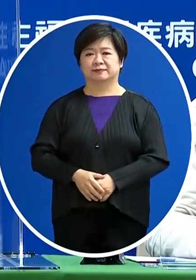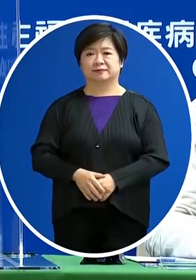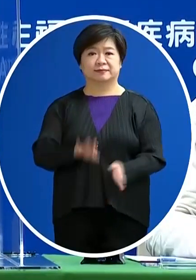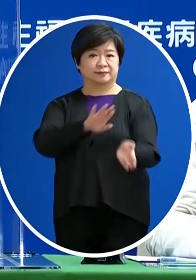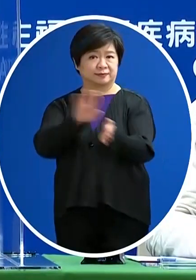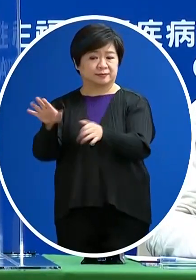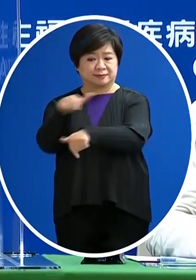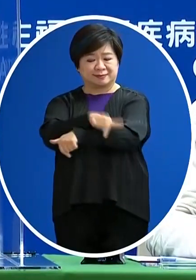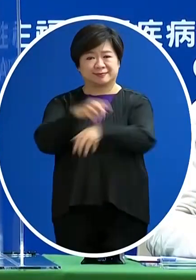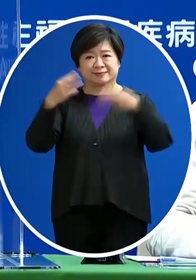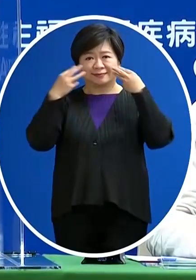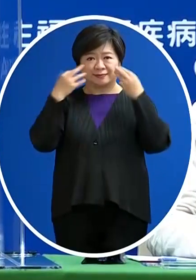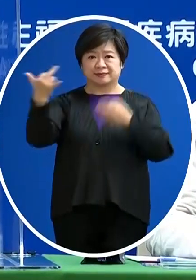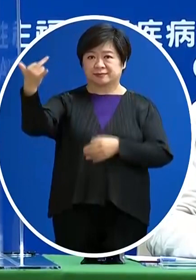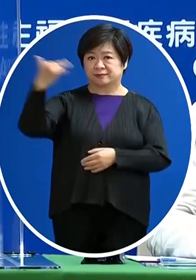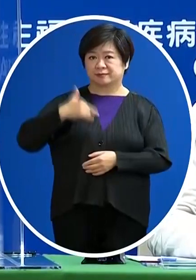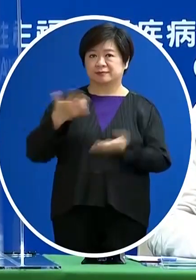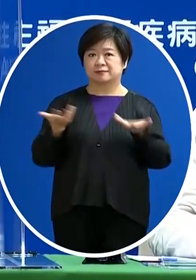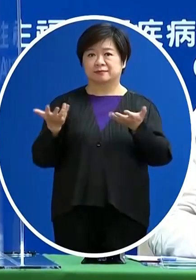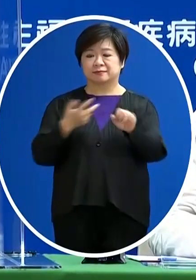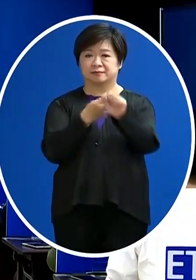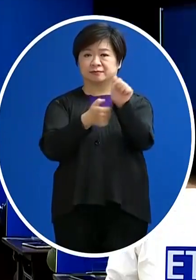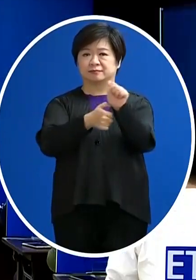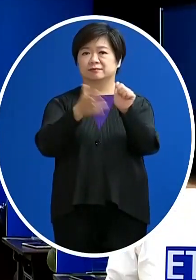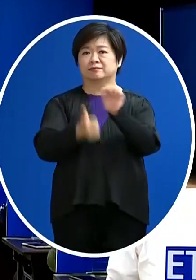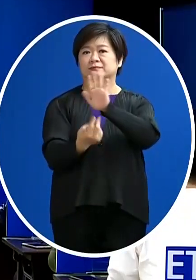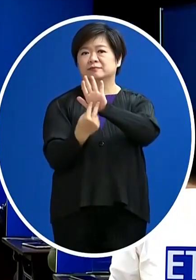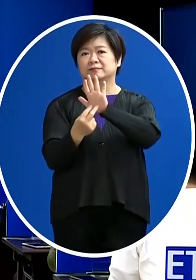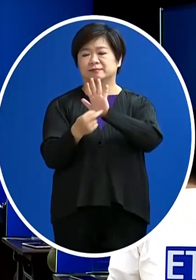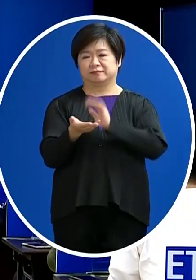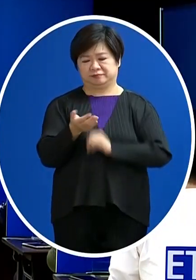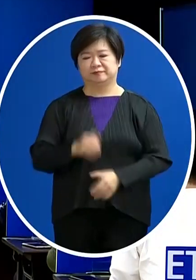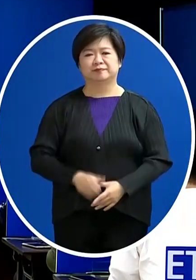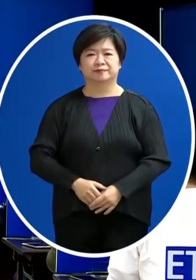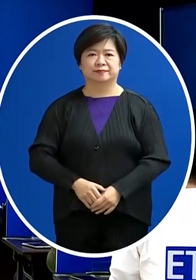非这个案例，好，我们请罗宇轩说明一下哈。